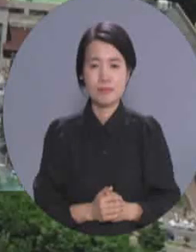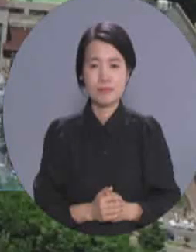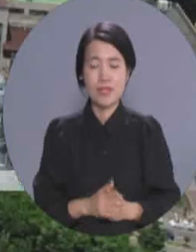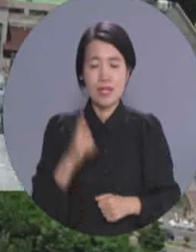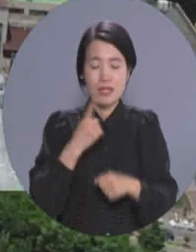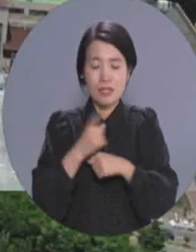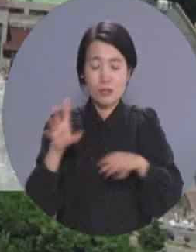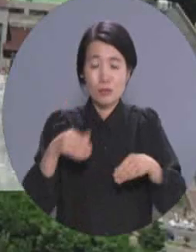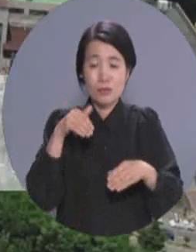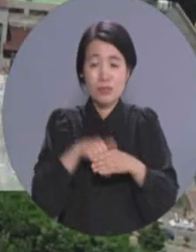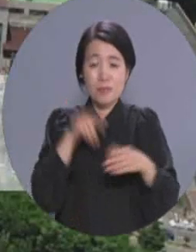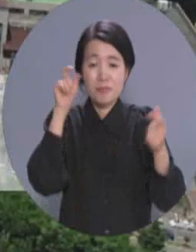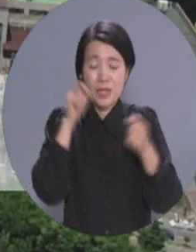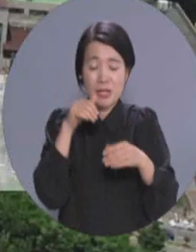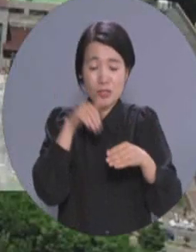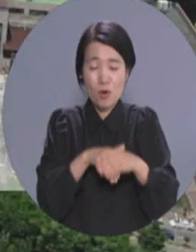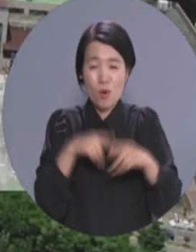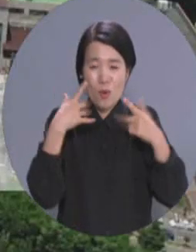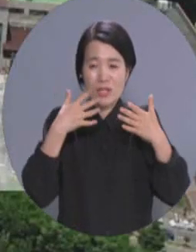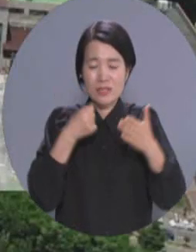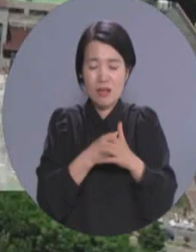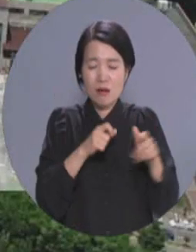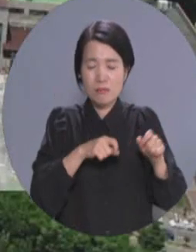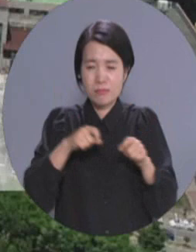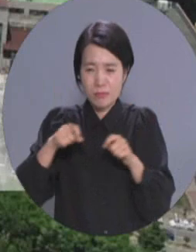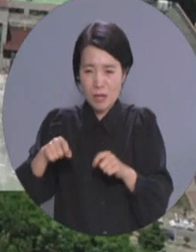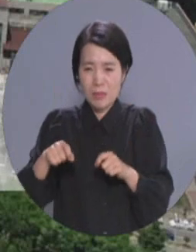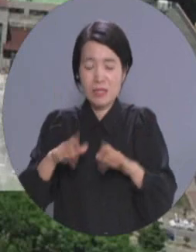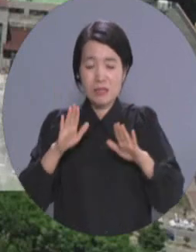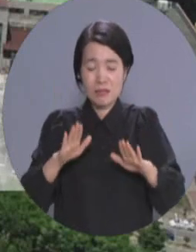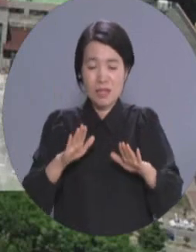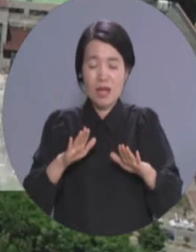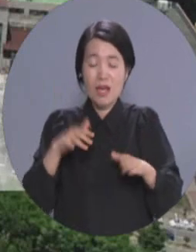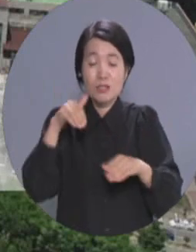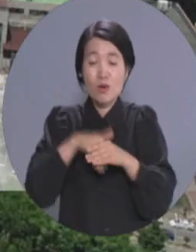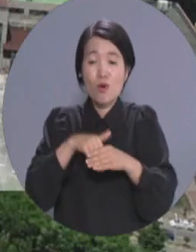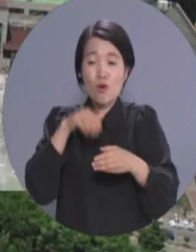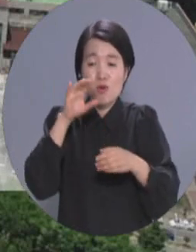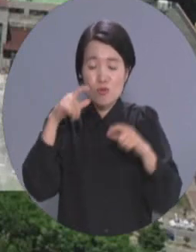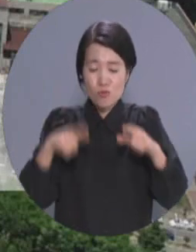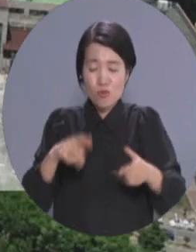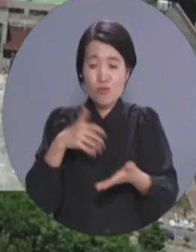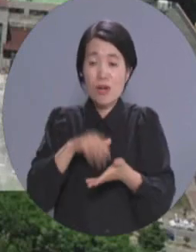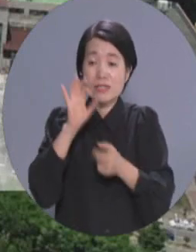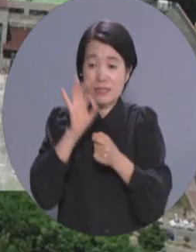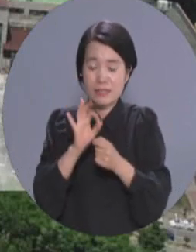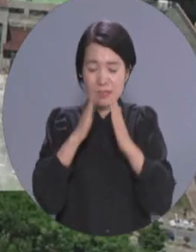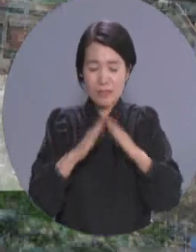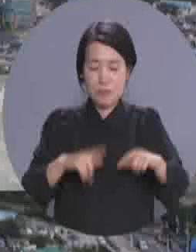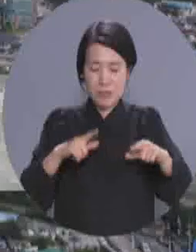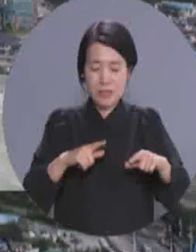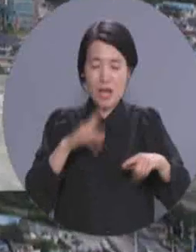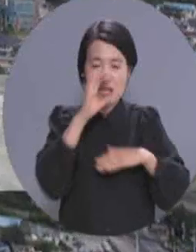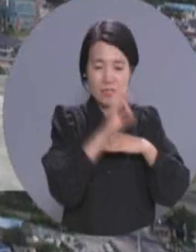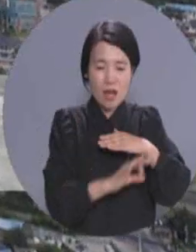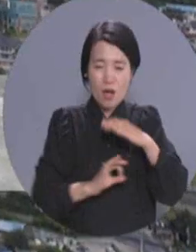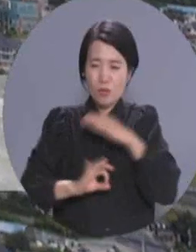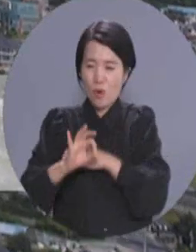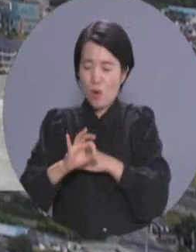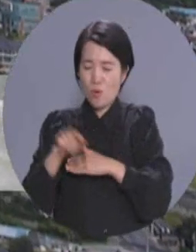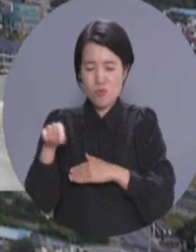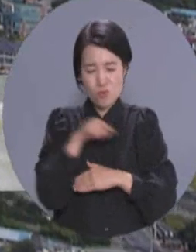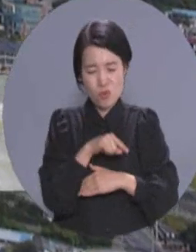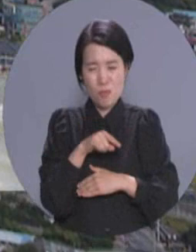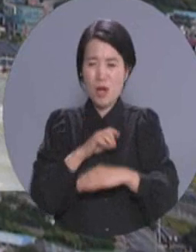내년 총선을 앞두고 선거구 획정이 지연되는 가운데 현재 10개 선곡으로 이루어진 전남의 경우 서부권보다는